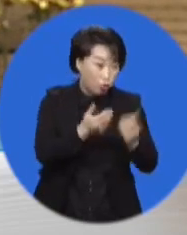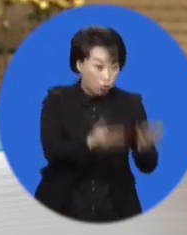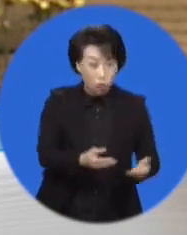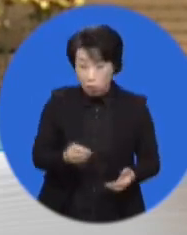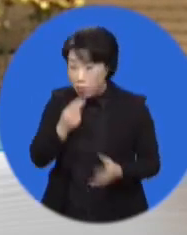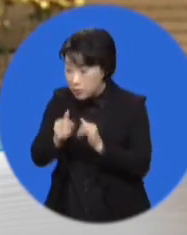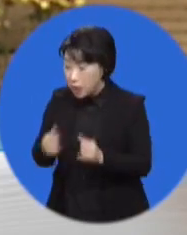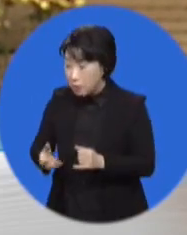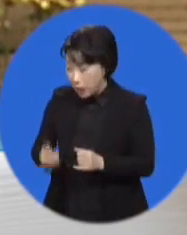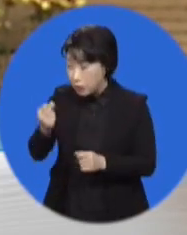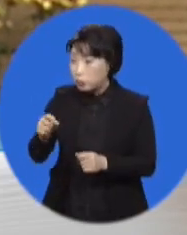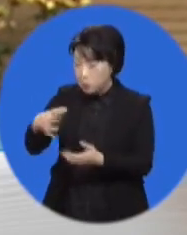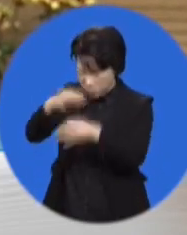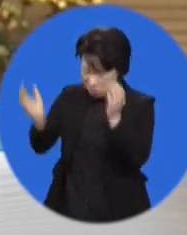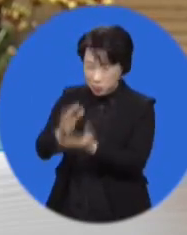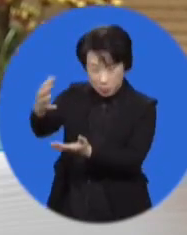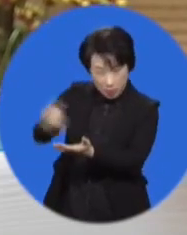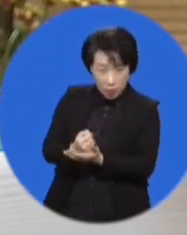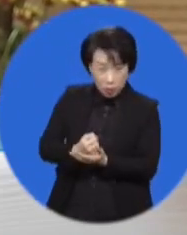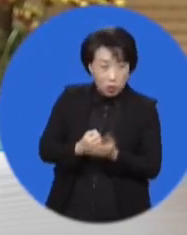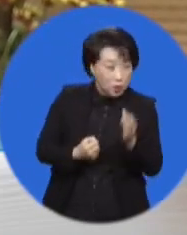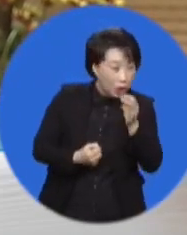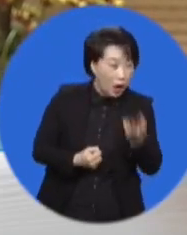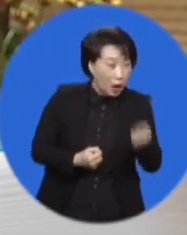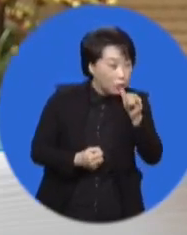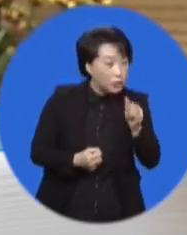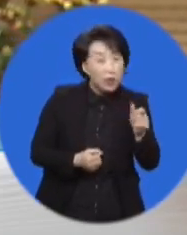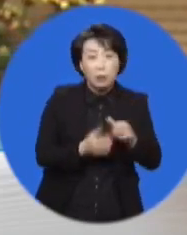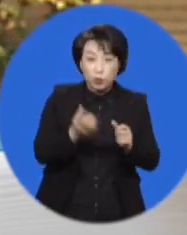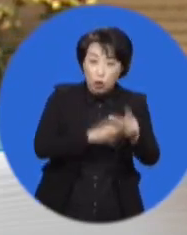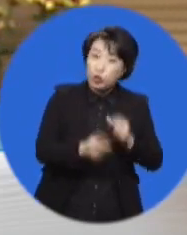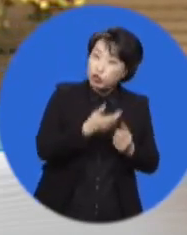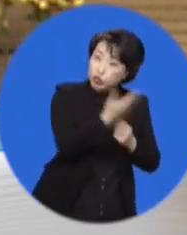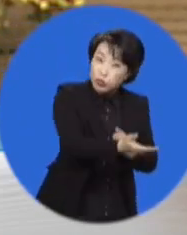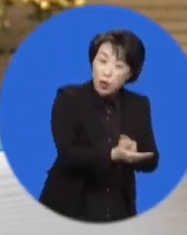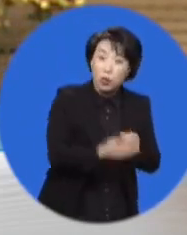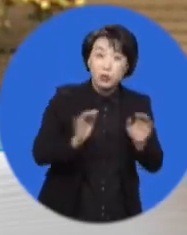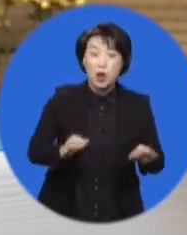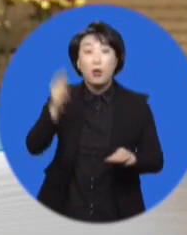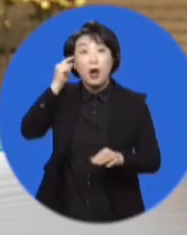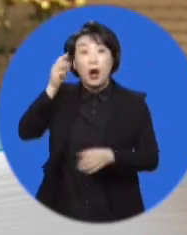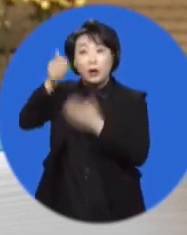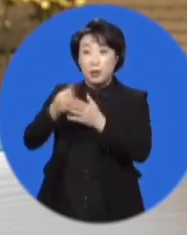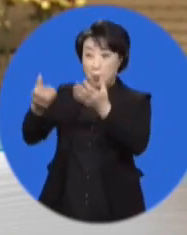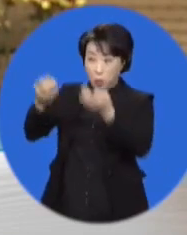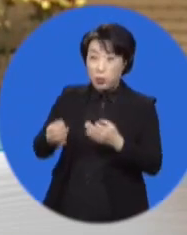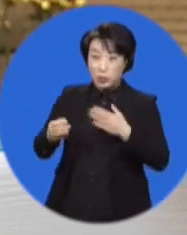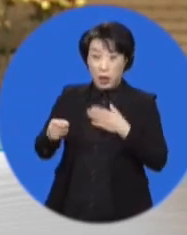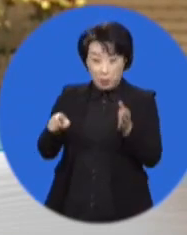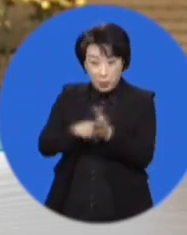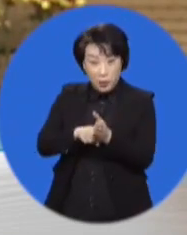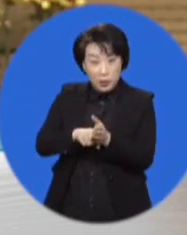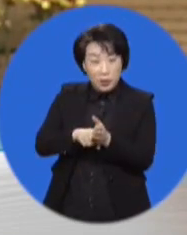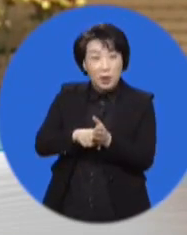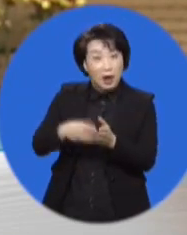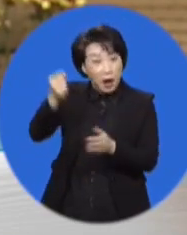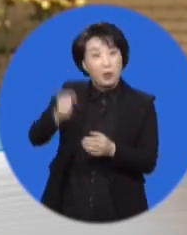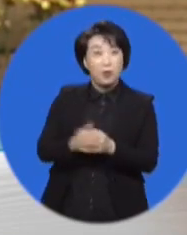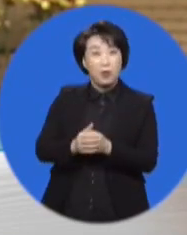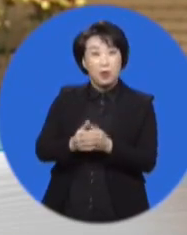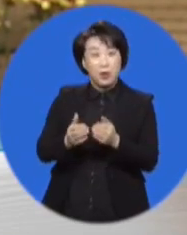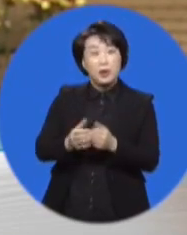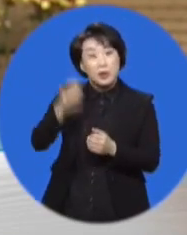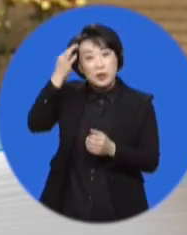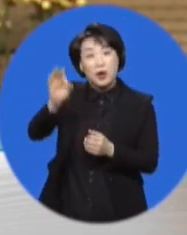뺏으라고 그랬어. 그래서 있는 자 주라고 그랬어. 하나님이 나를 믿어주시고 인정해주시고 맡겨주시는 일